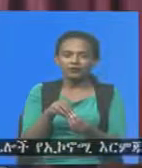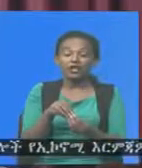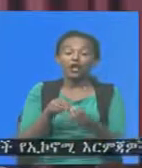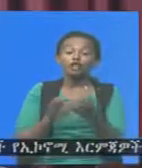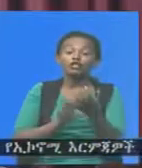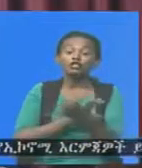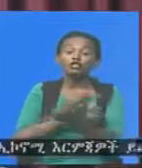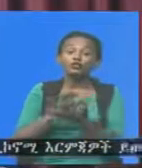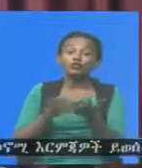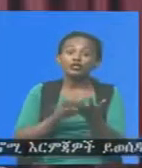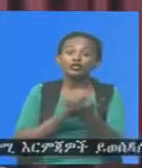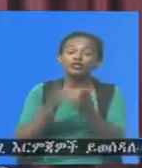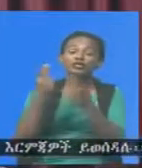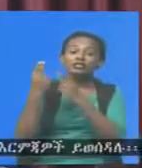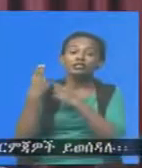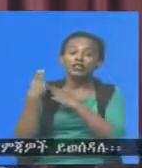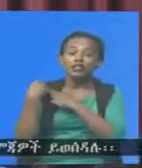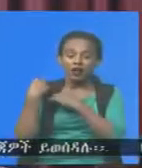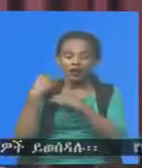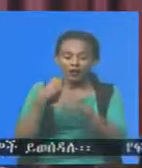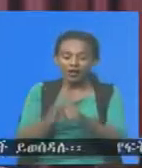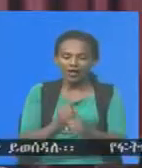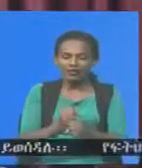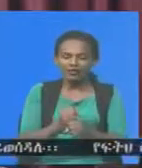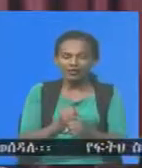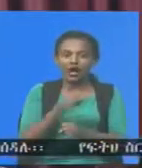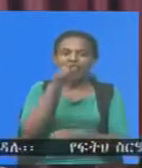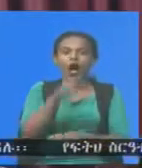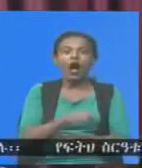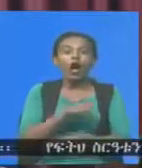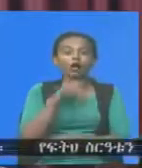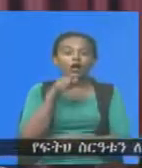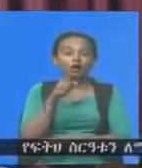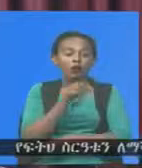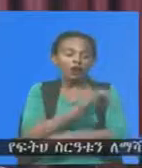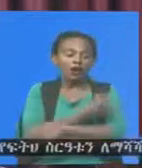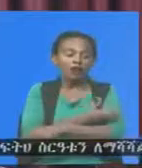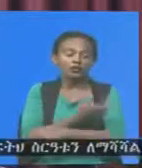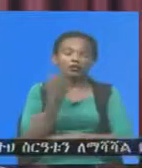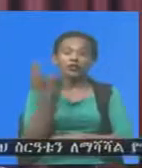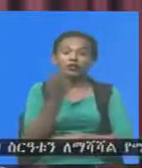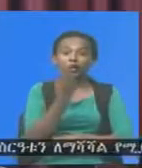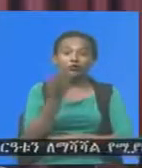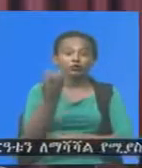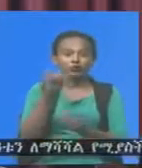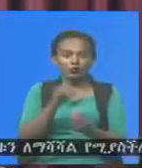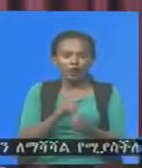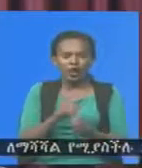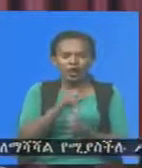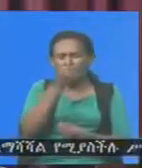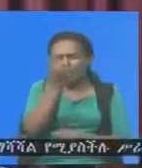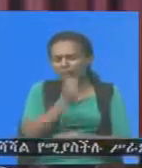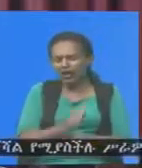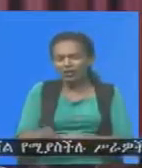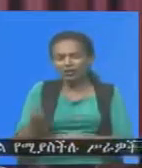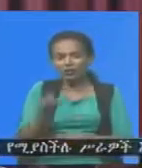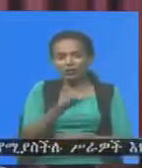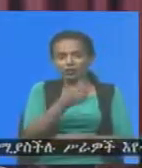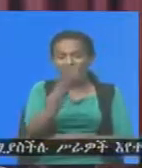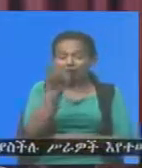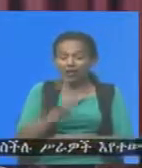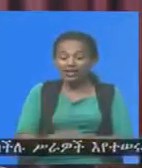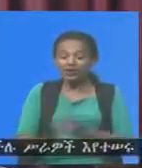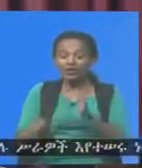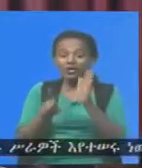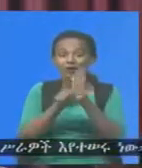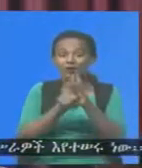ሽብር ስልጣን ለመያዝ አላግባብ ኃይል መጠቀምን ይጨምራል። ማንንም ይሁን ማን ህገ መንግስትን